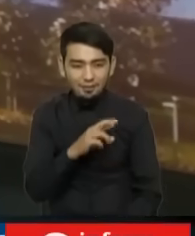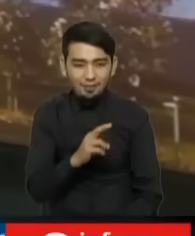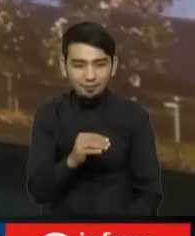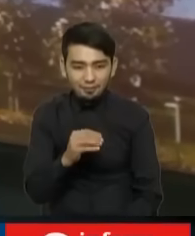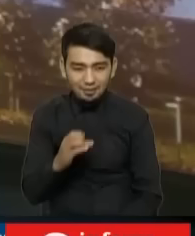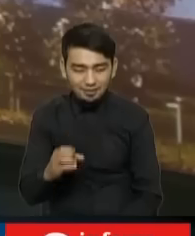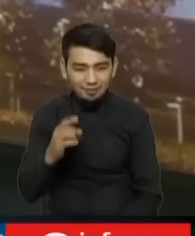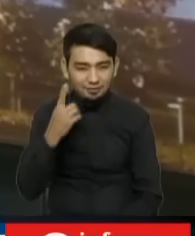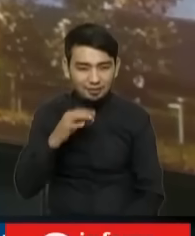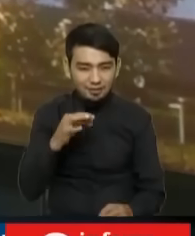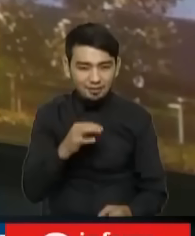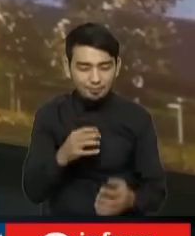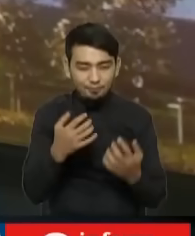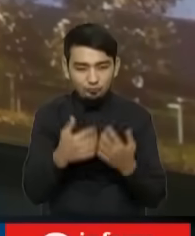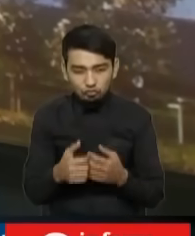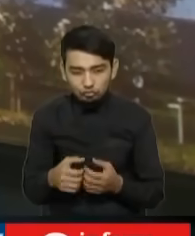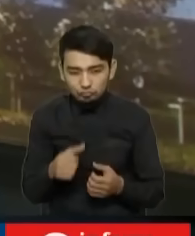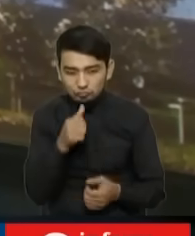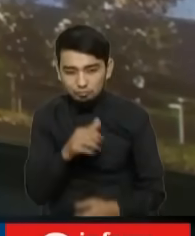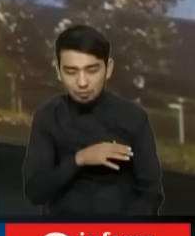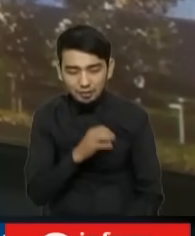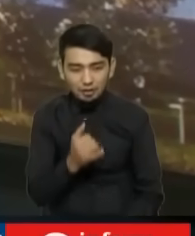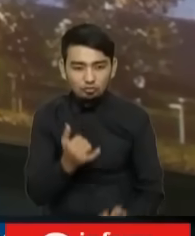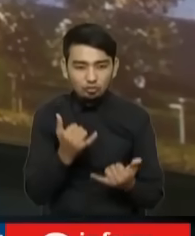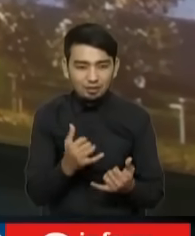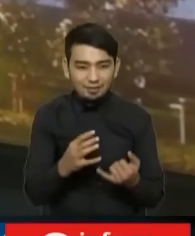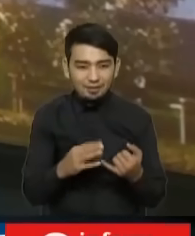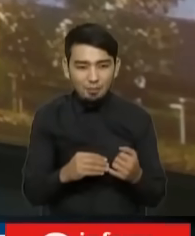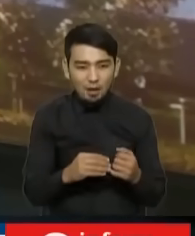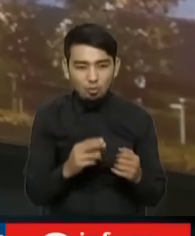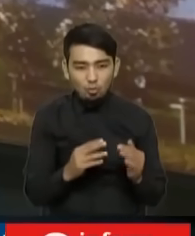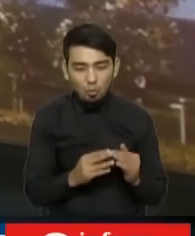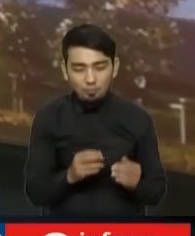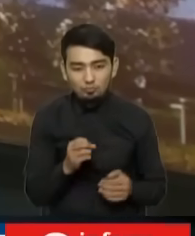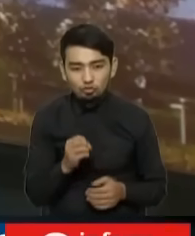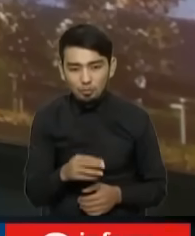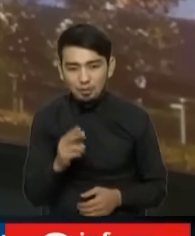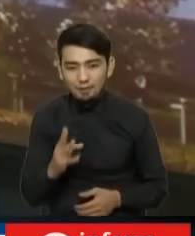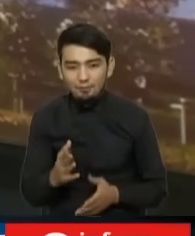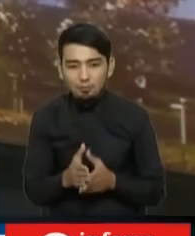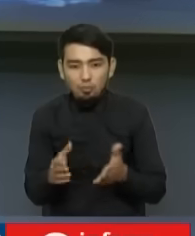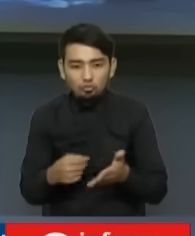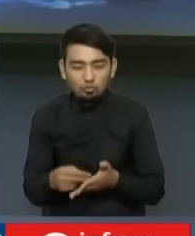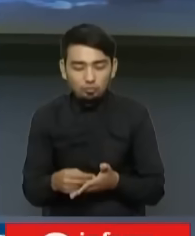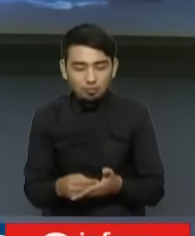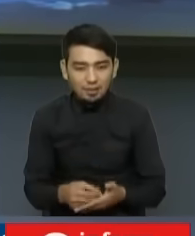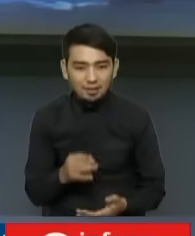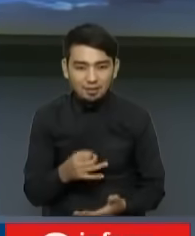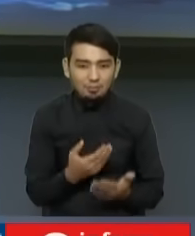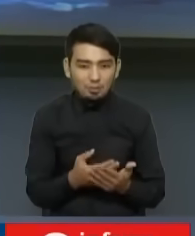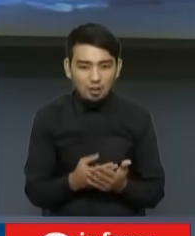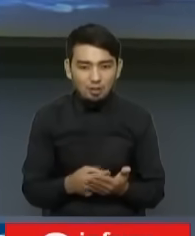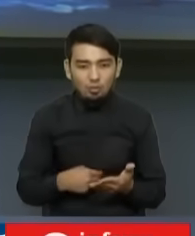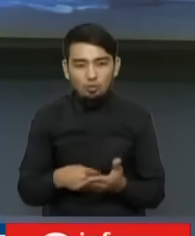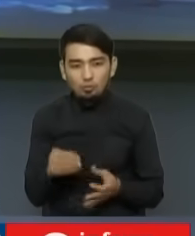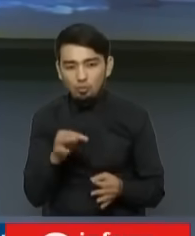ADS сарапшылар осындай қорытынды жасады және бүгінде жер үйге қарағанда пәтерлер сұранысқа ие. Мәселен, сатып